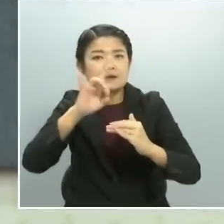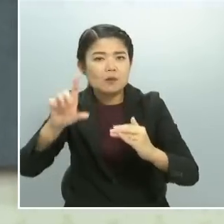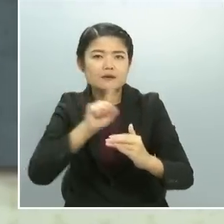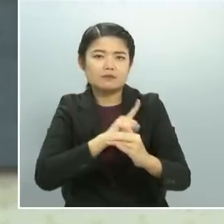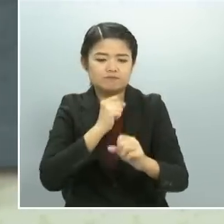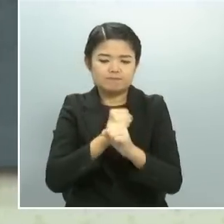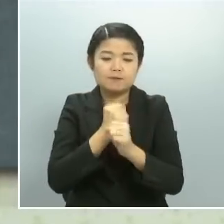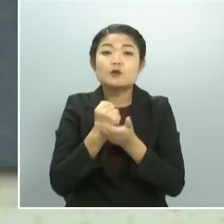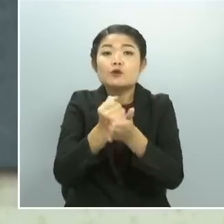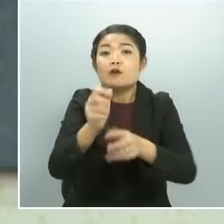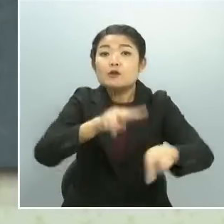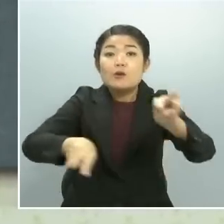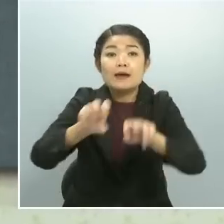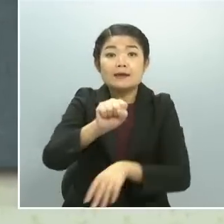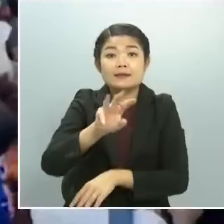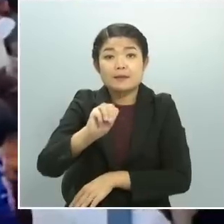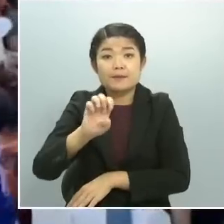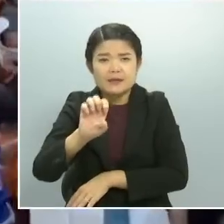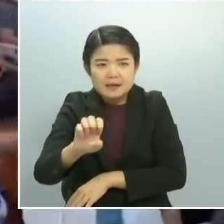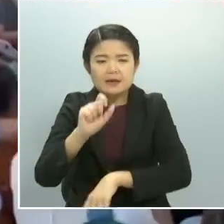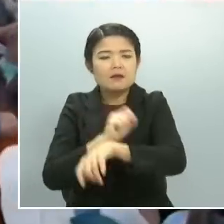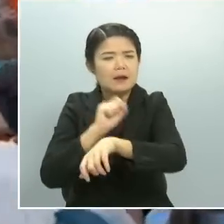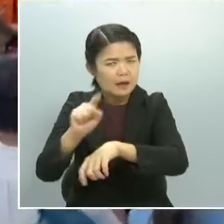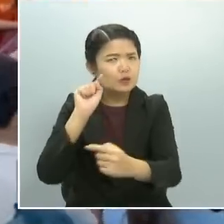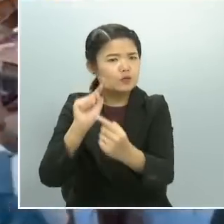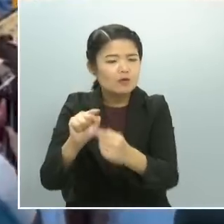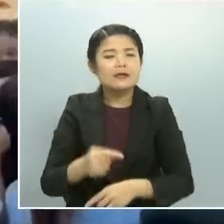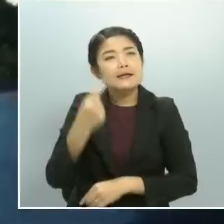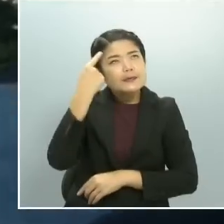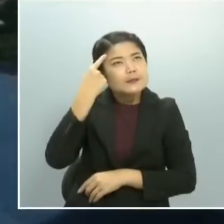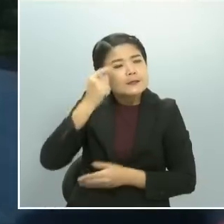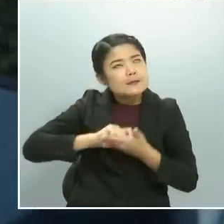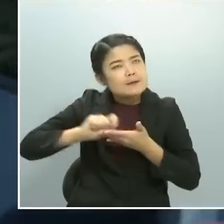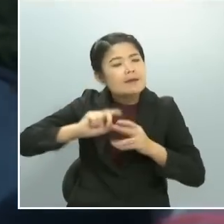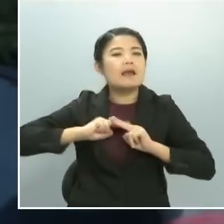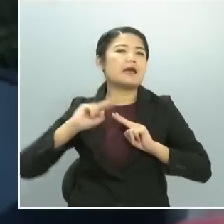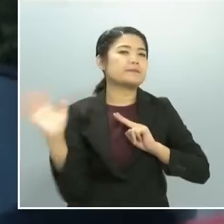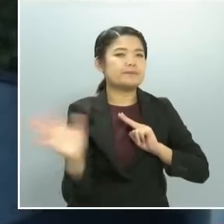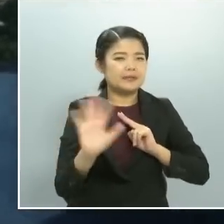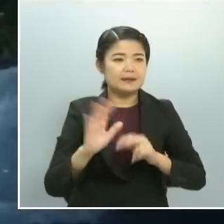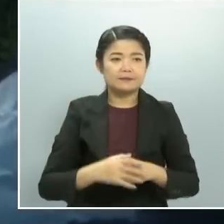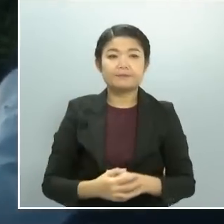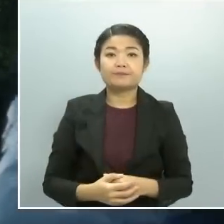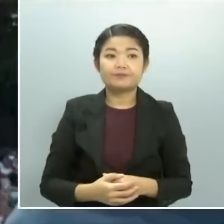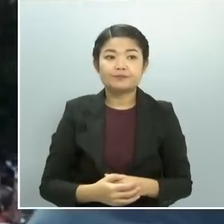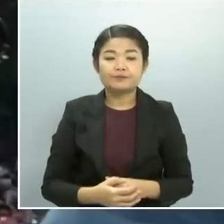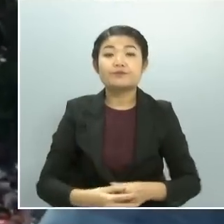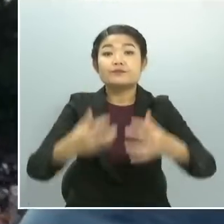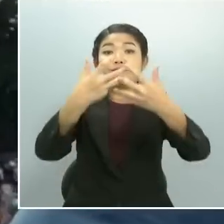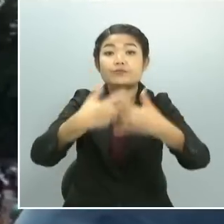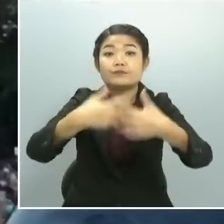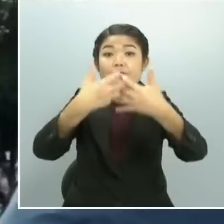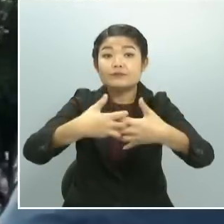ผู้ใช้แรงงานมันเป็นสิ่งที่ควรจะได้ไม่ได้นั่งเทียนคิดนั่งเทียนเขียนปรากฏว่าภาคอุตสาหกรรม